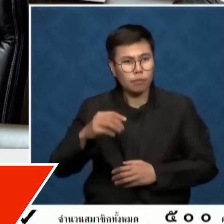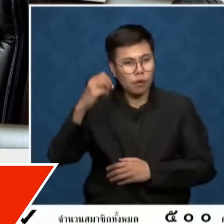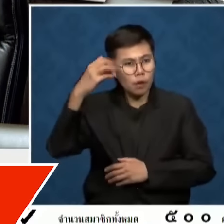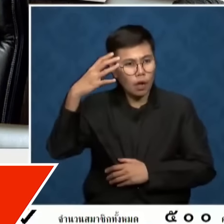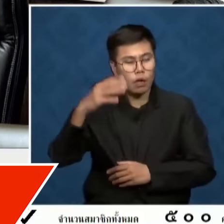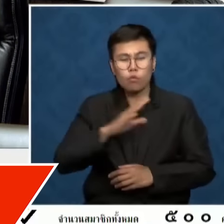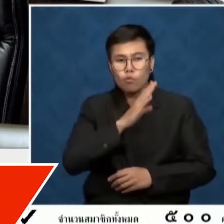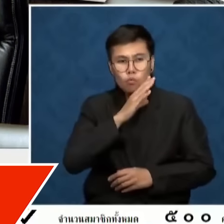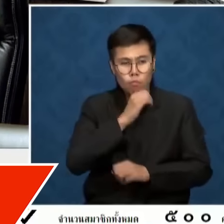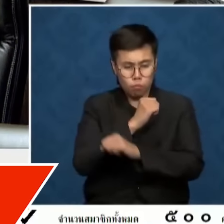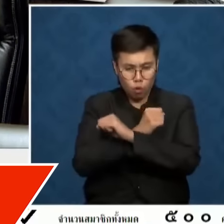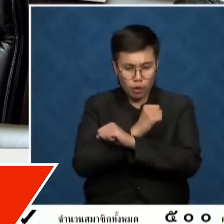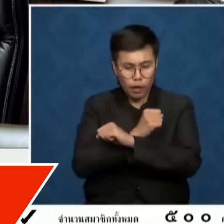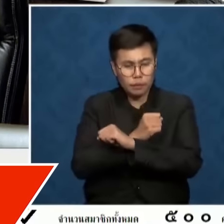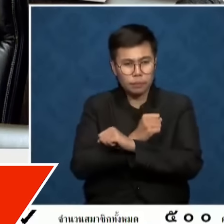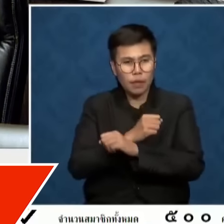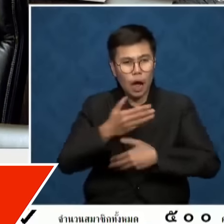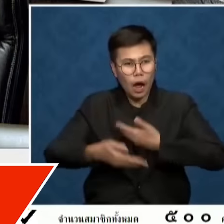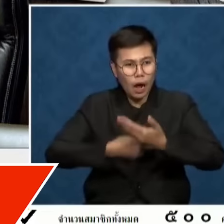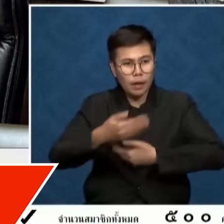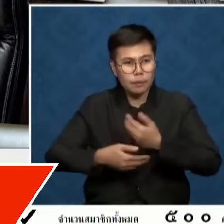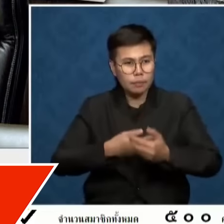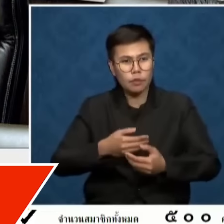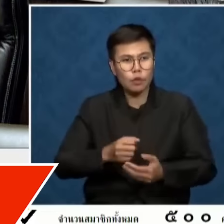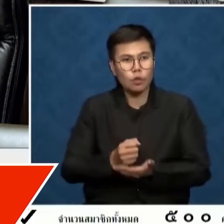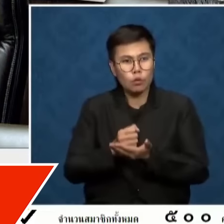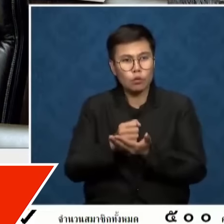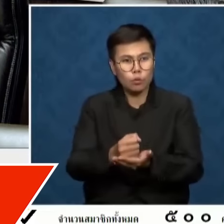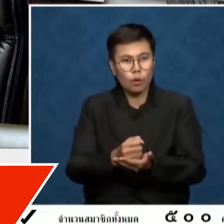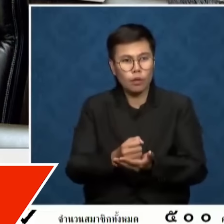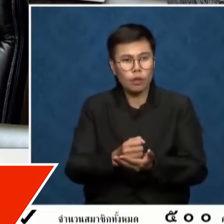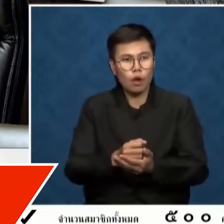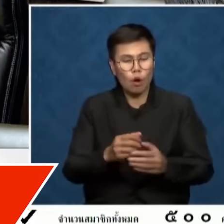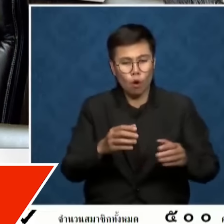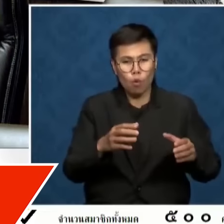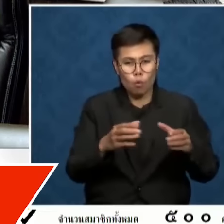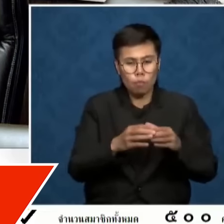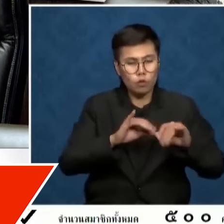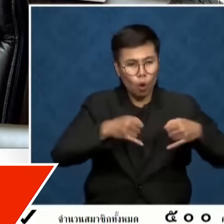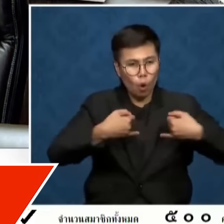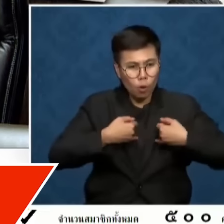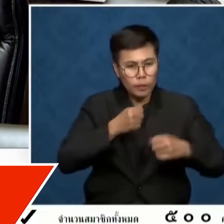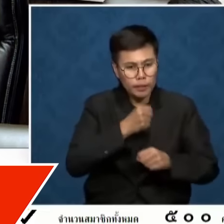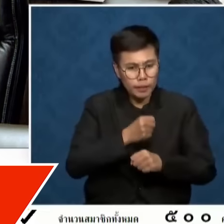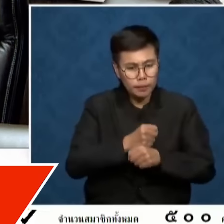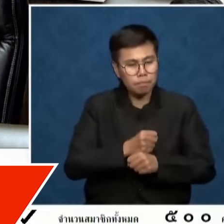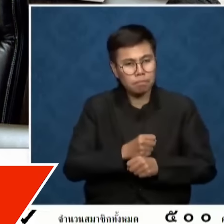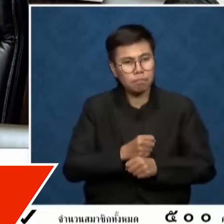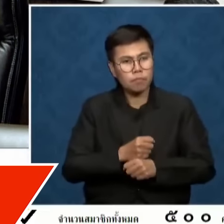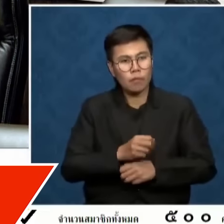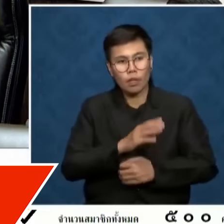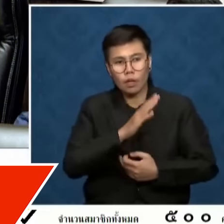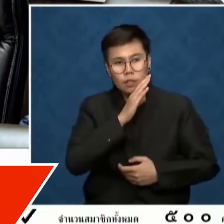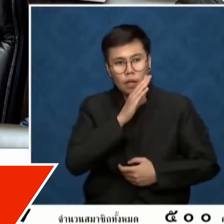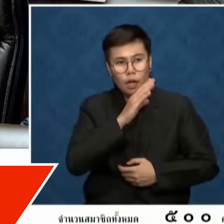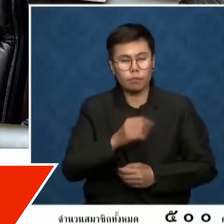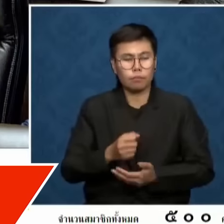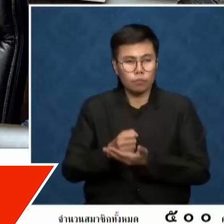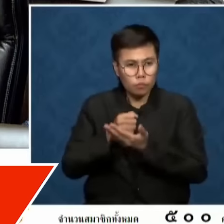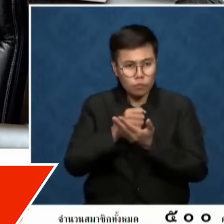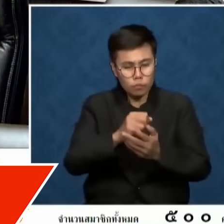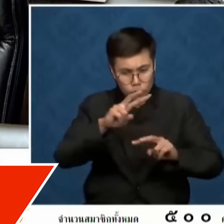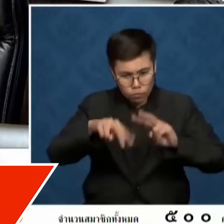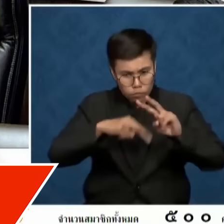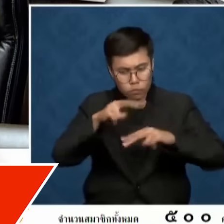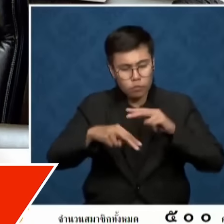ารผูกขาด หรอการเอื้อแก่ผู้ประกอบการไม่กี่รายได้หรอตรบใดก็ดามที่ยงไมมการตัดสอบความ